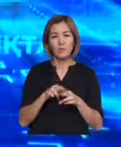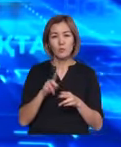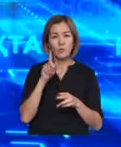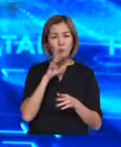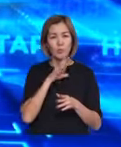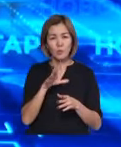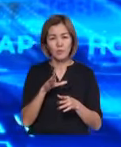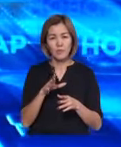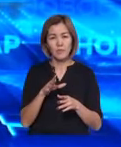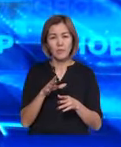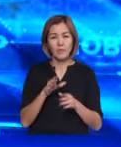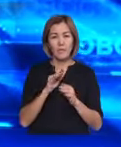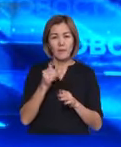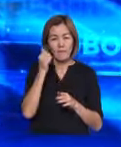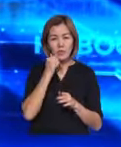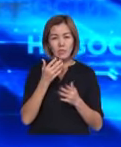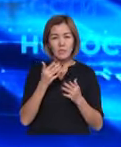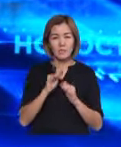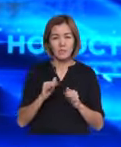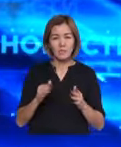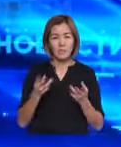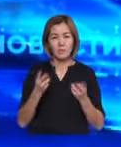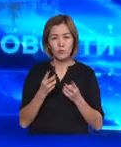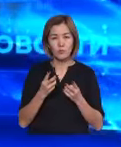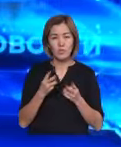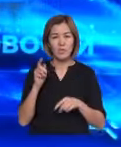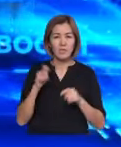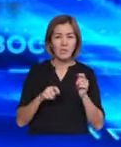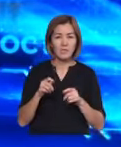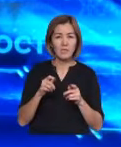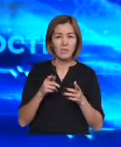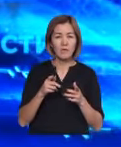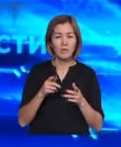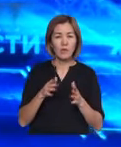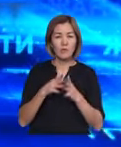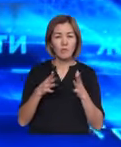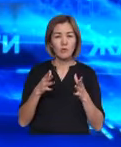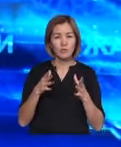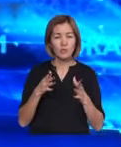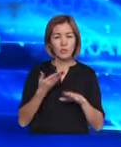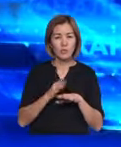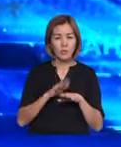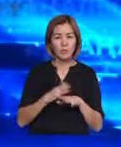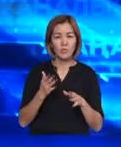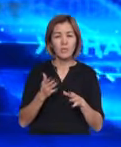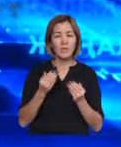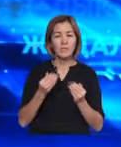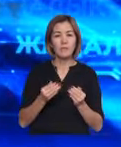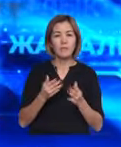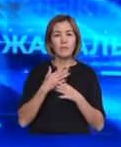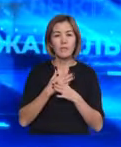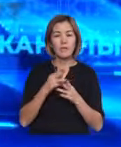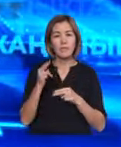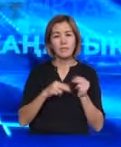неудобства Особенно для пожилых сельчан и детей в дождливую погоду эта задача становилась ещё более сложной и рискованной теперь благодаря